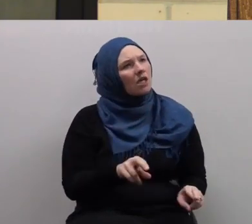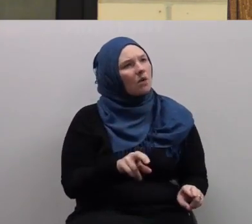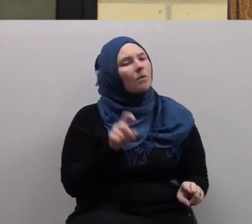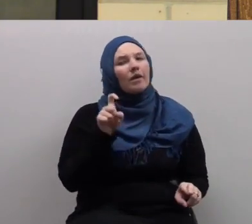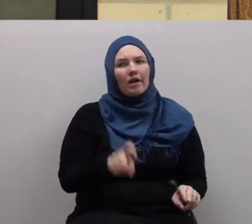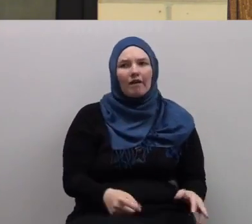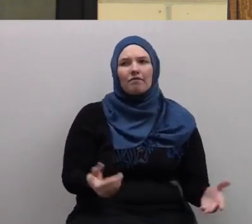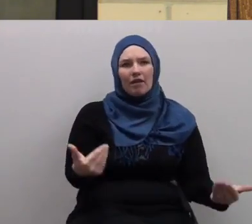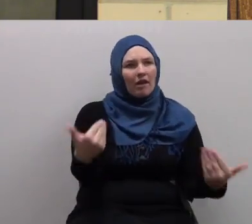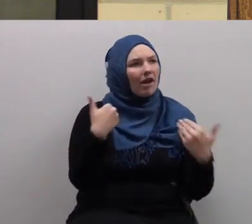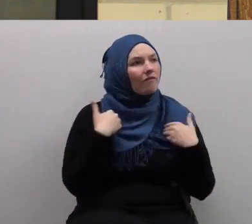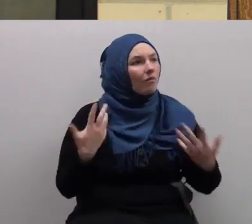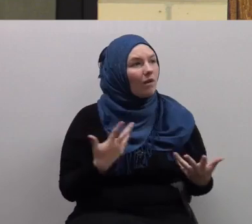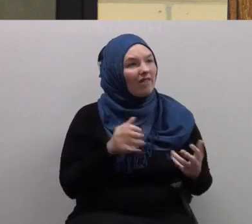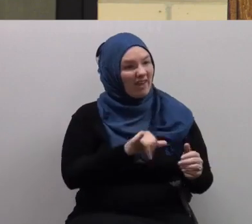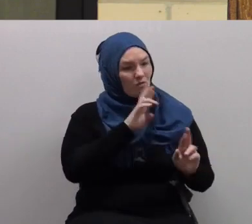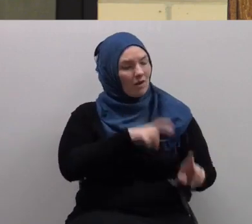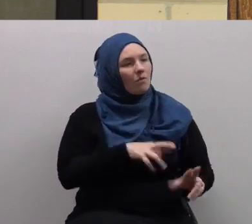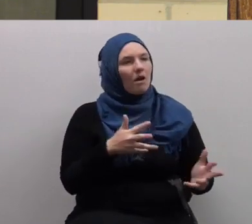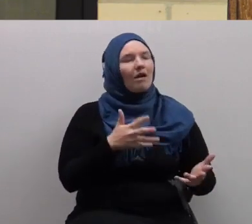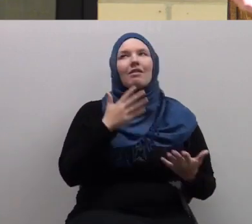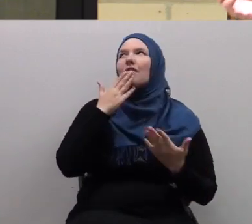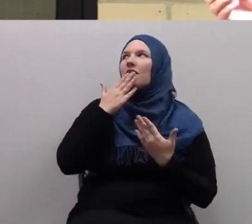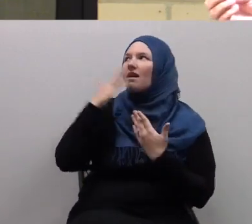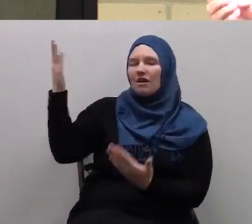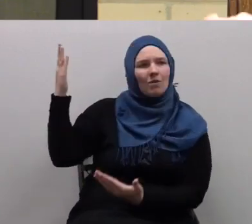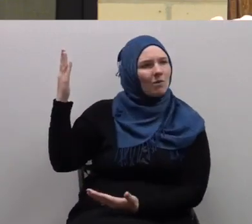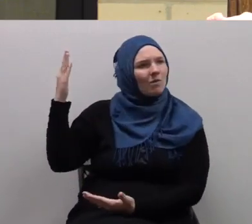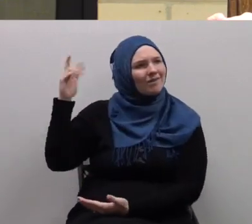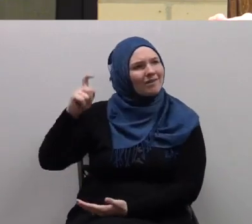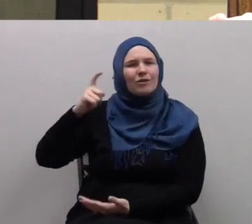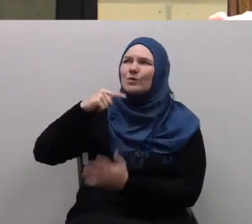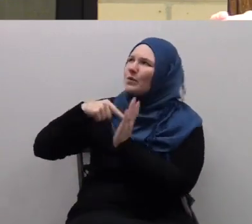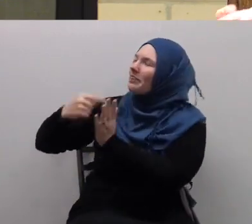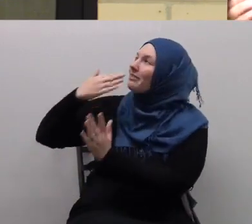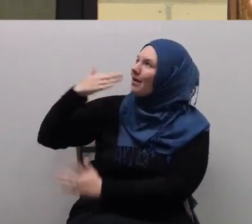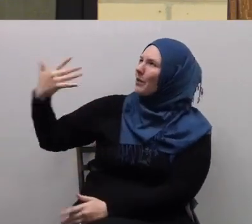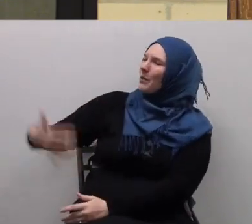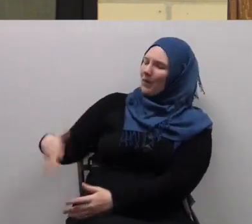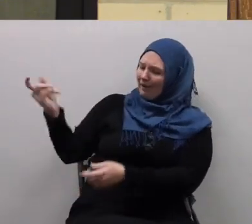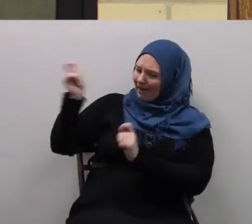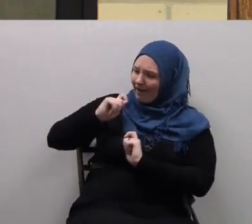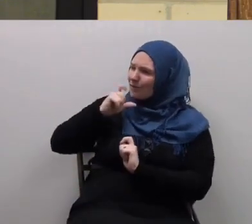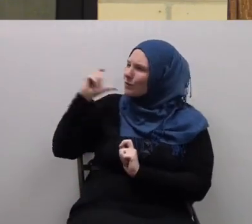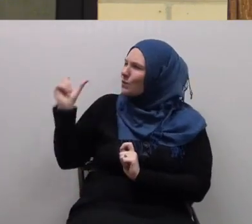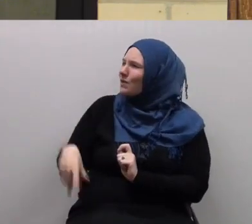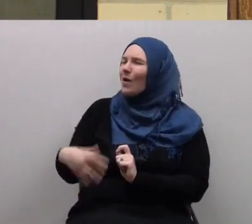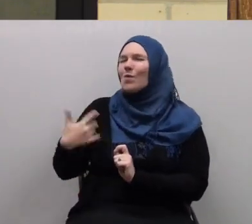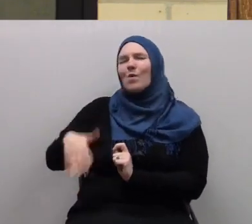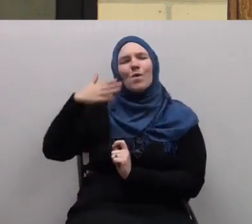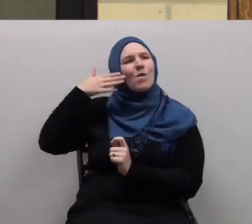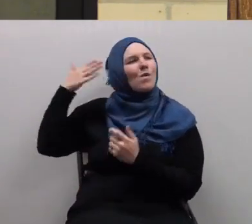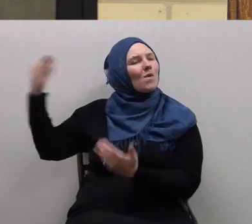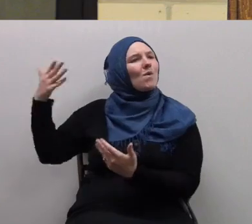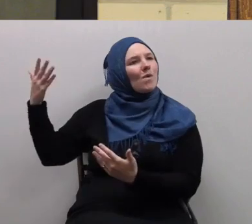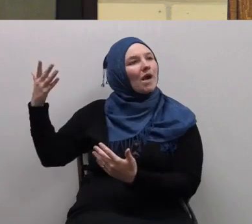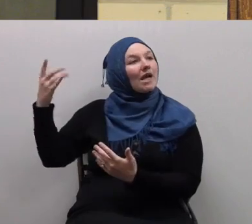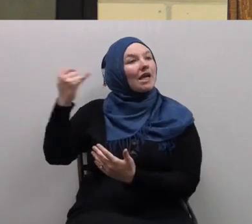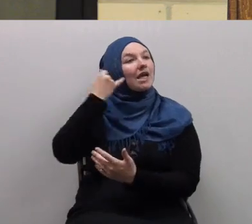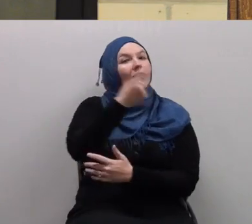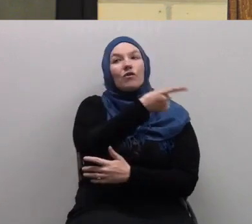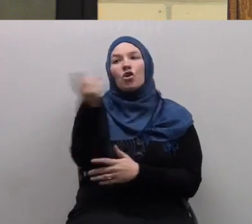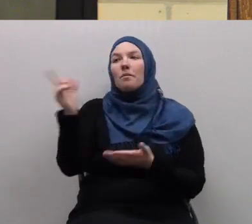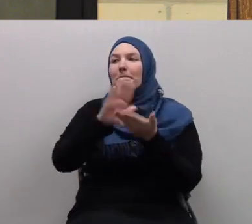to have. Allah says, لَإِن شَكَرْتُمْ لَأَزِيدَنَّكُمْ. If you